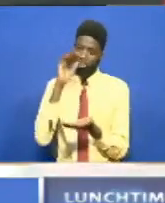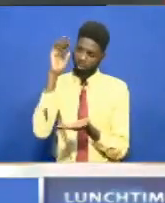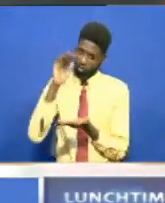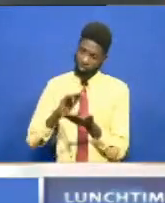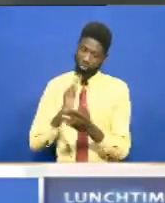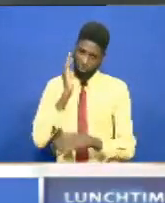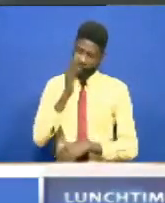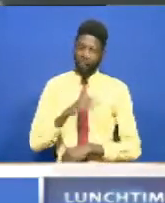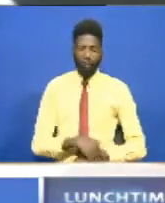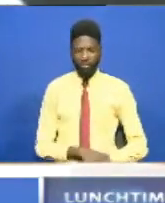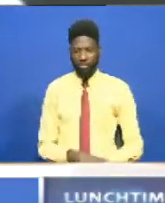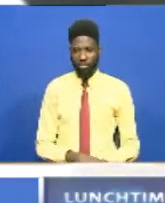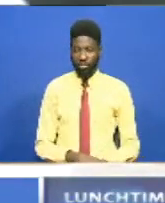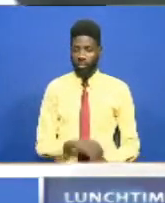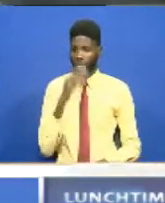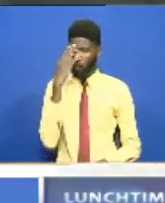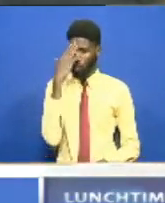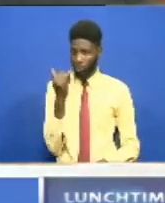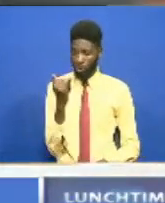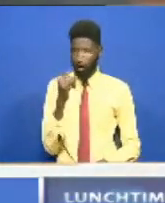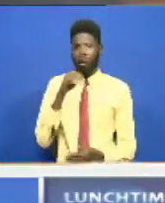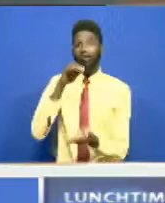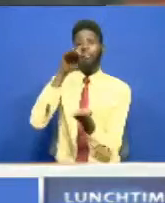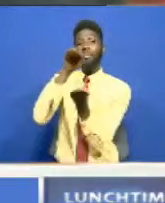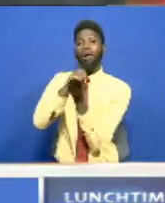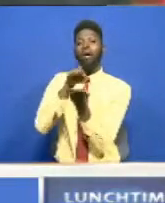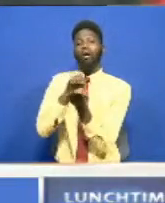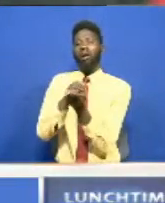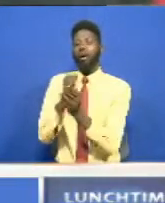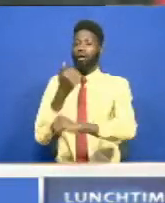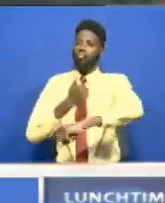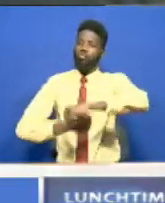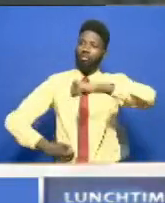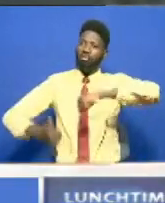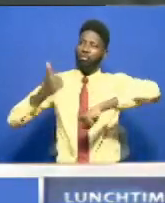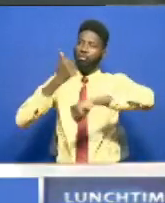gharama itashuka kwa sababu hii benki imefika hapa.